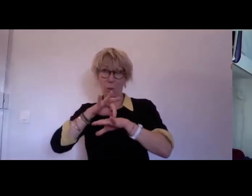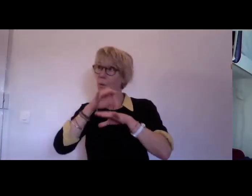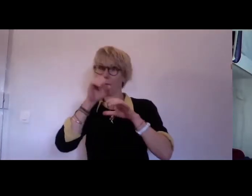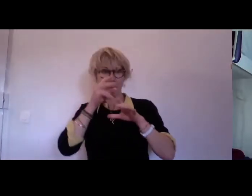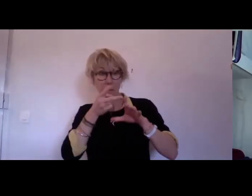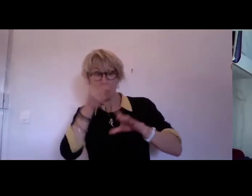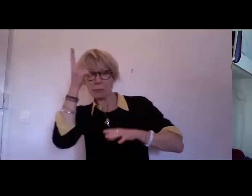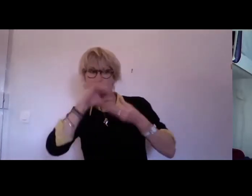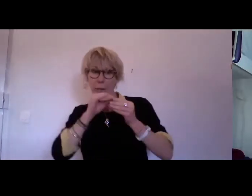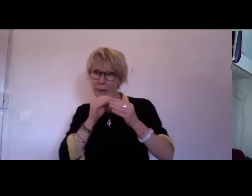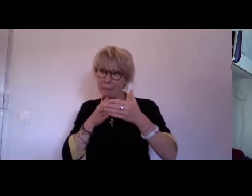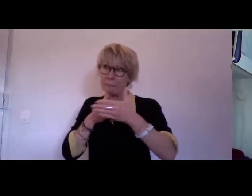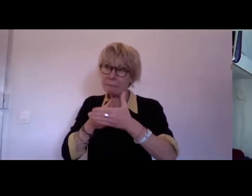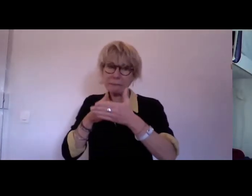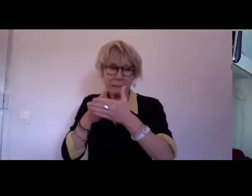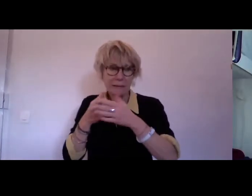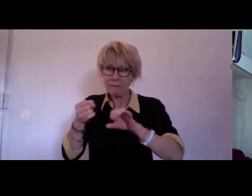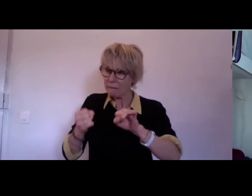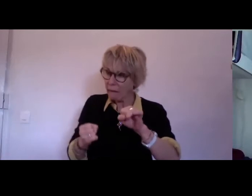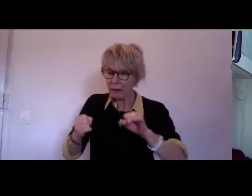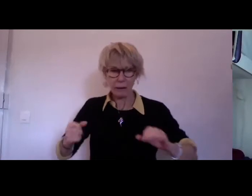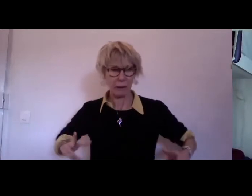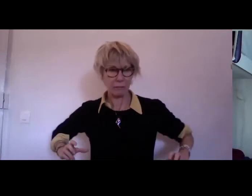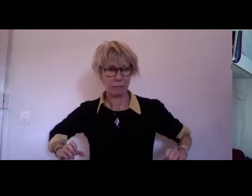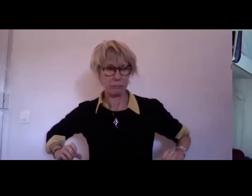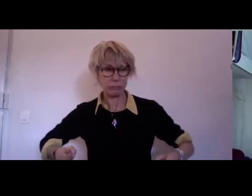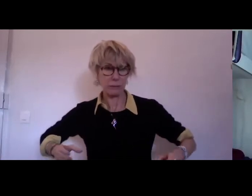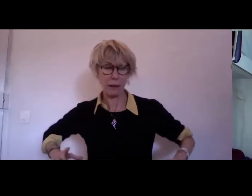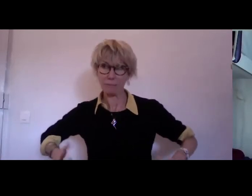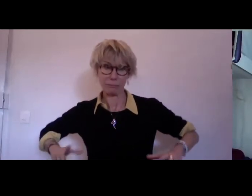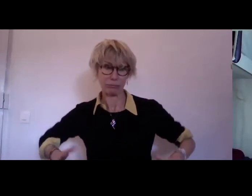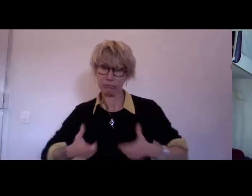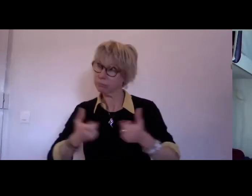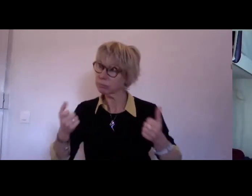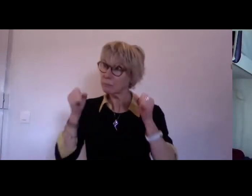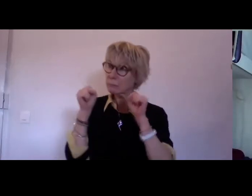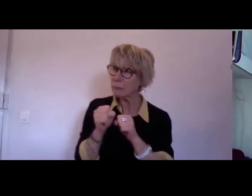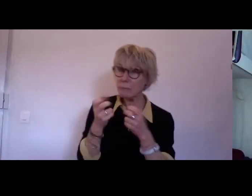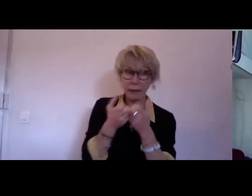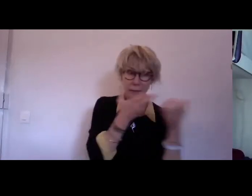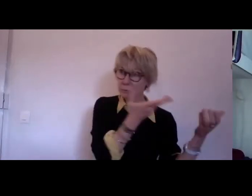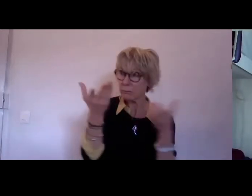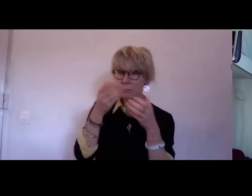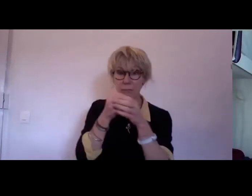voir comment ça se passe pour eux et est-ce que ça peut leur correspondre. Et peut-être que ça peut donner des choses qui vont